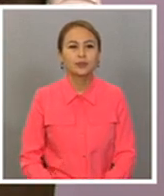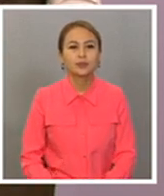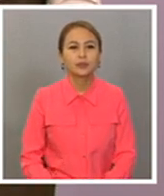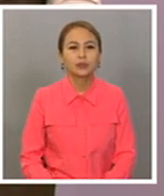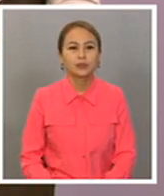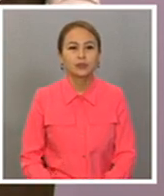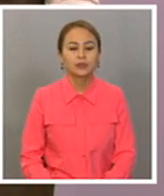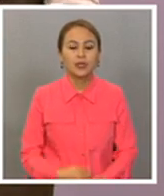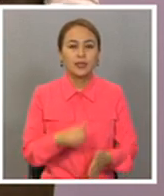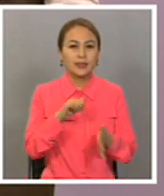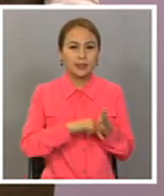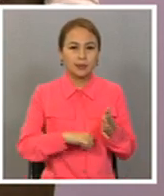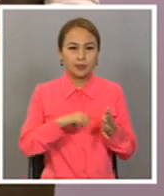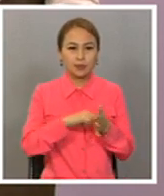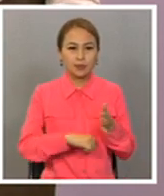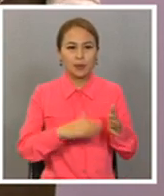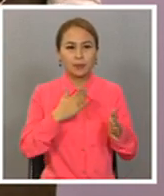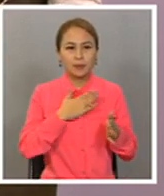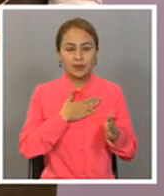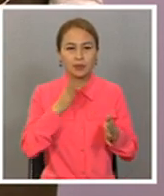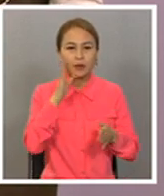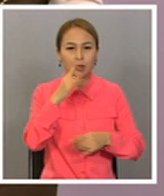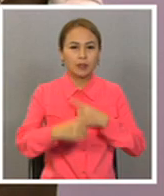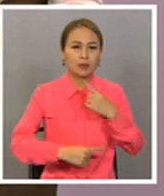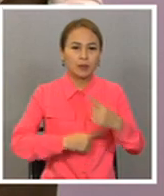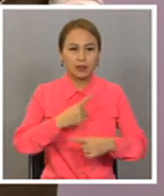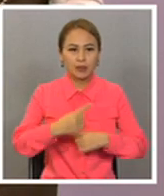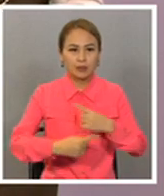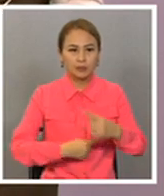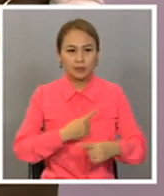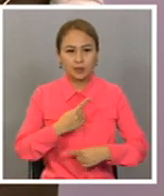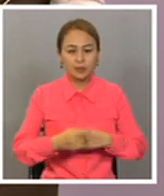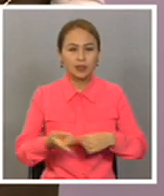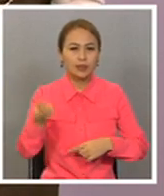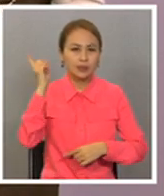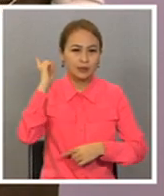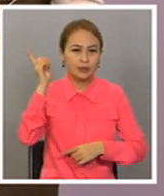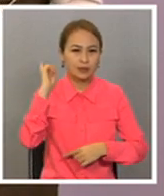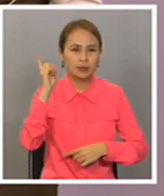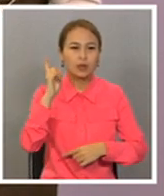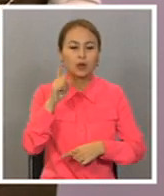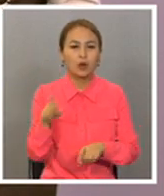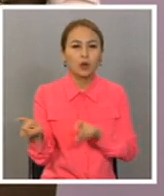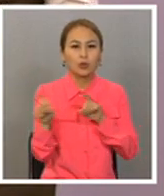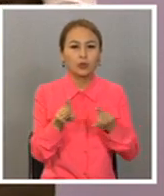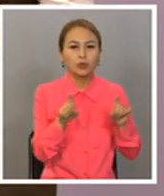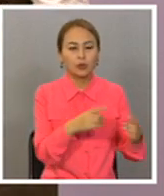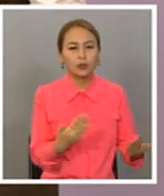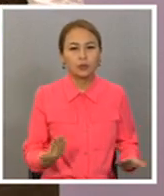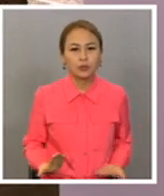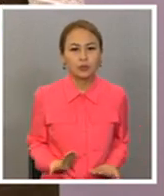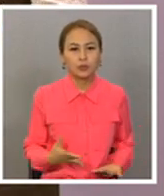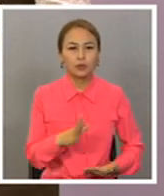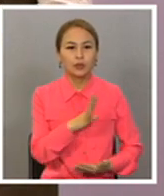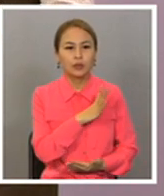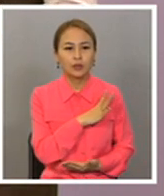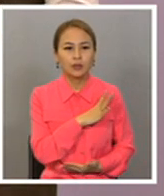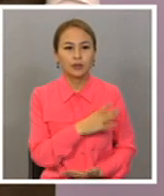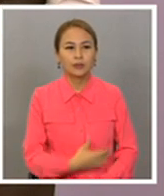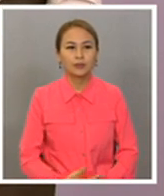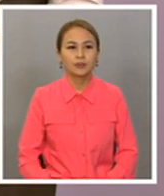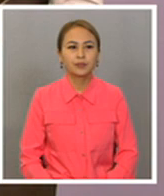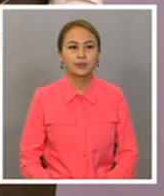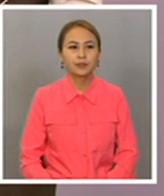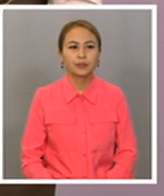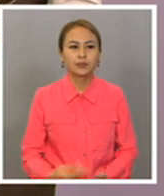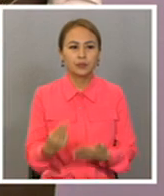ойнадық? Себебі, біздің ата-бабаларымыз кезінде көшіп қонып жүрген екен.